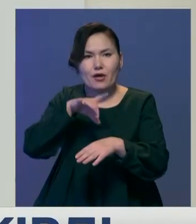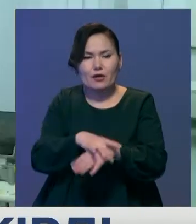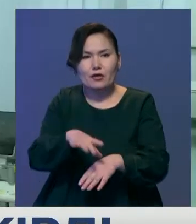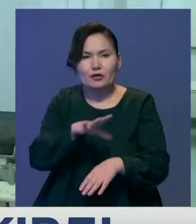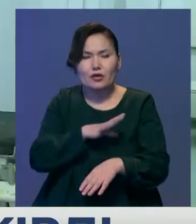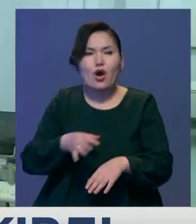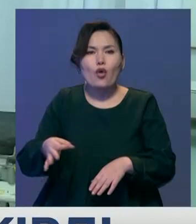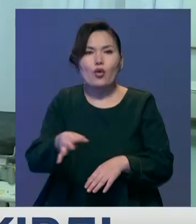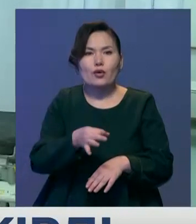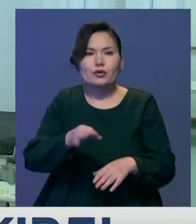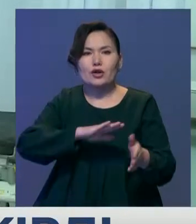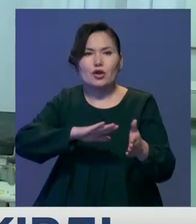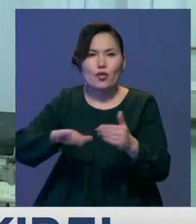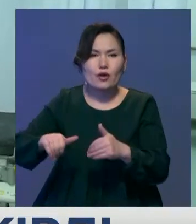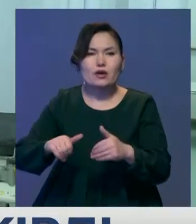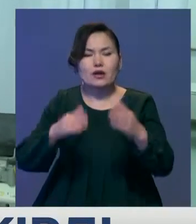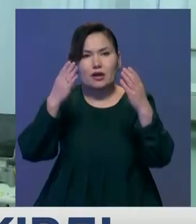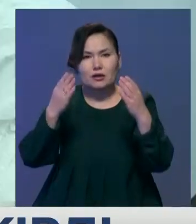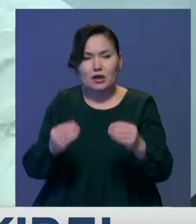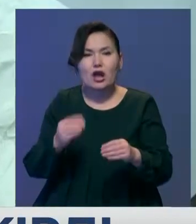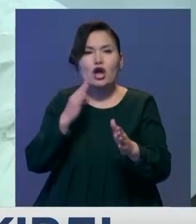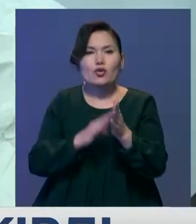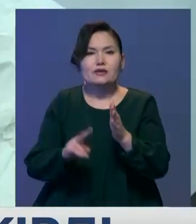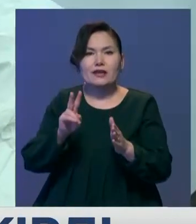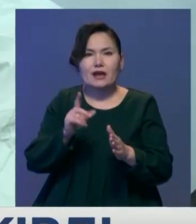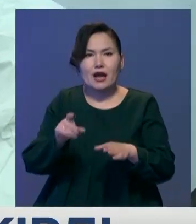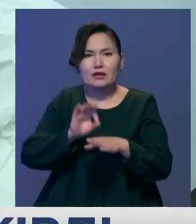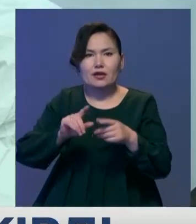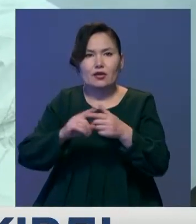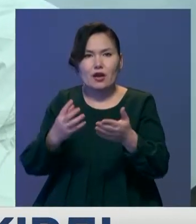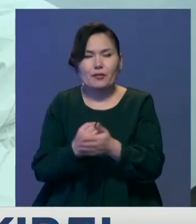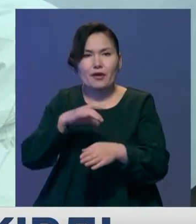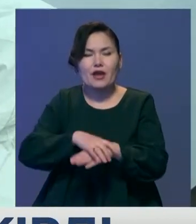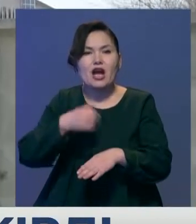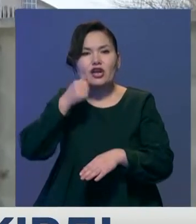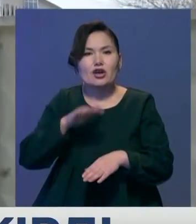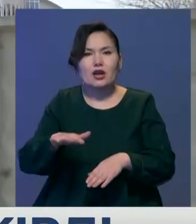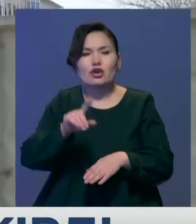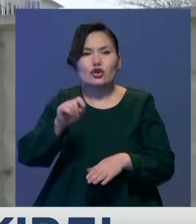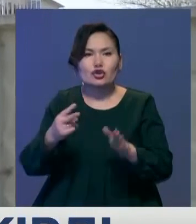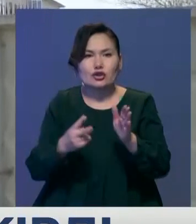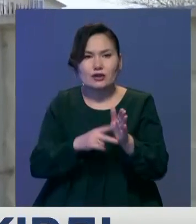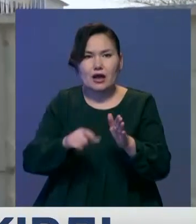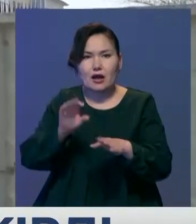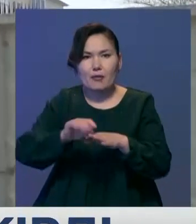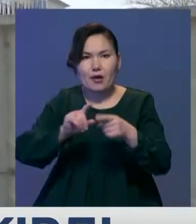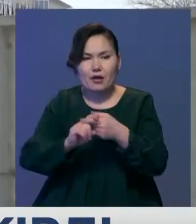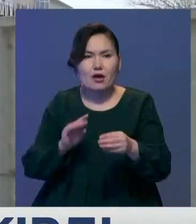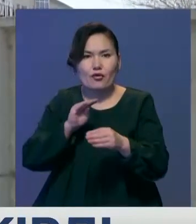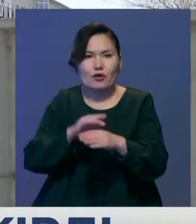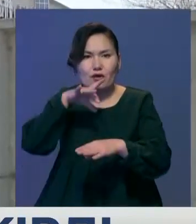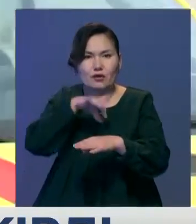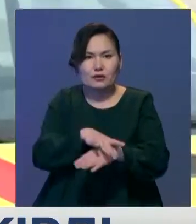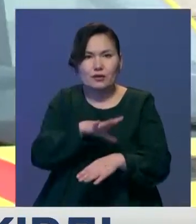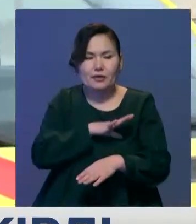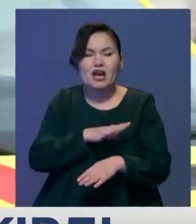COVID-19 табылды. Облыста өткен тәулікте 92 дерек тіркелген еді. Кеше өңір бойынша 107 адамның тағы ауру жұқтырғаны